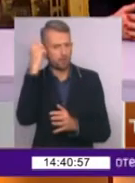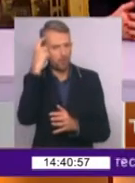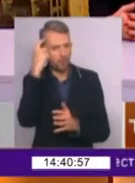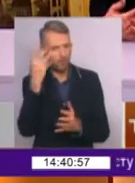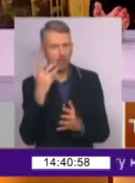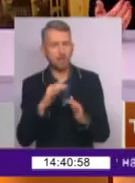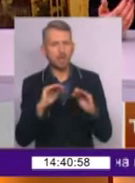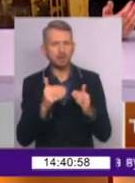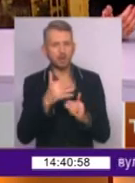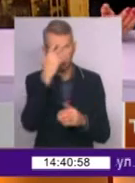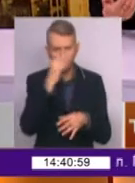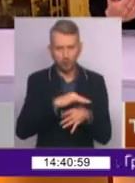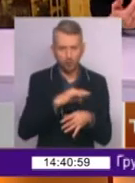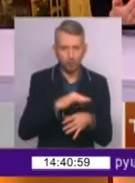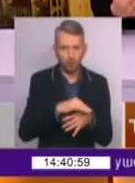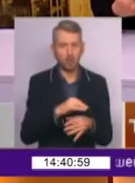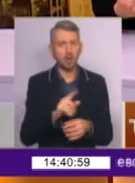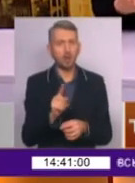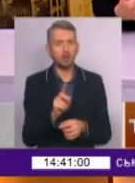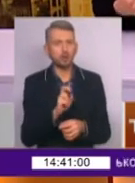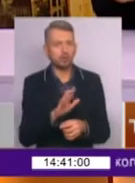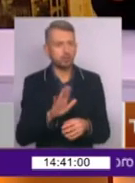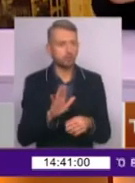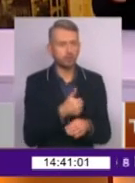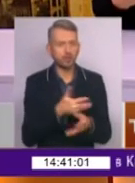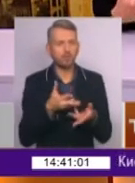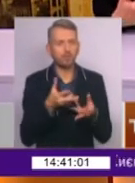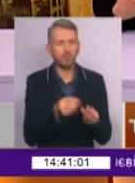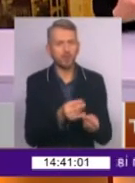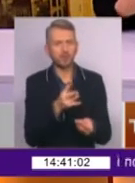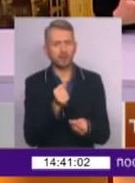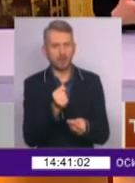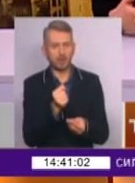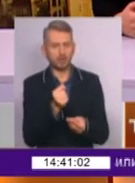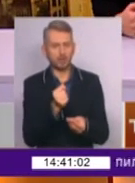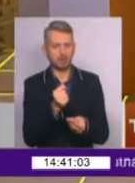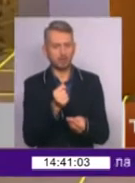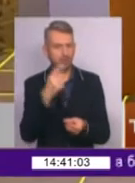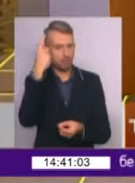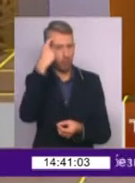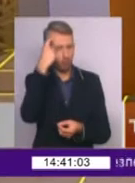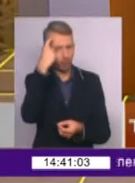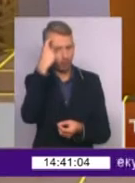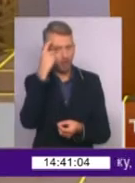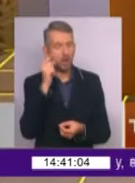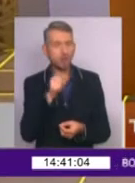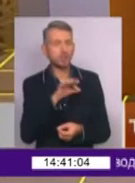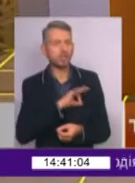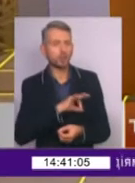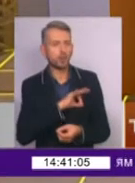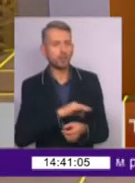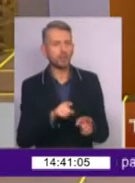головного болю як симптоми, зменшення набряку для того, щоб усунути вплив на сам головний мозок. Тобто тут застосовується